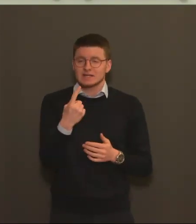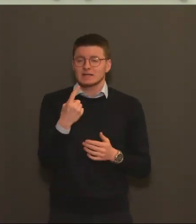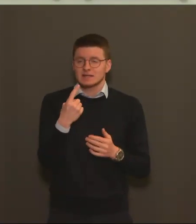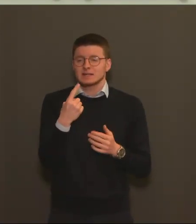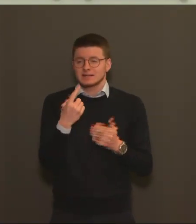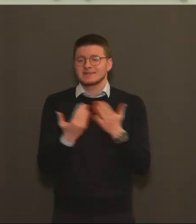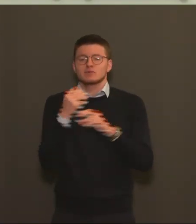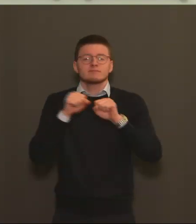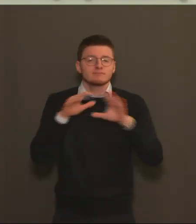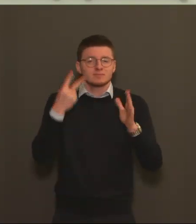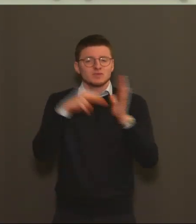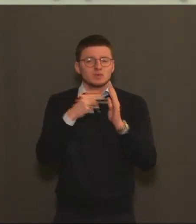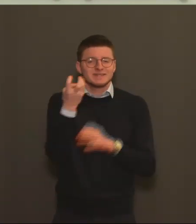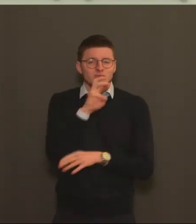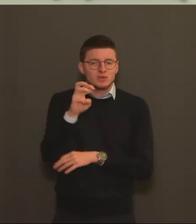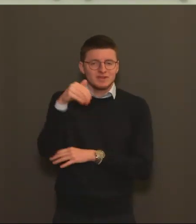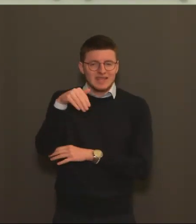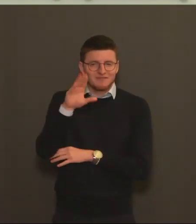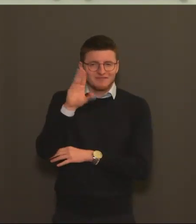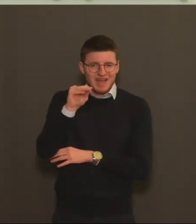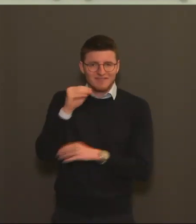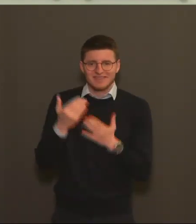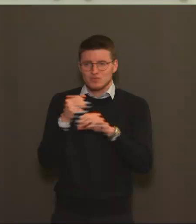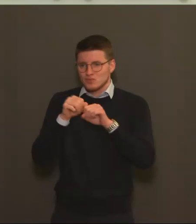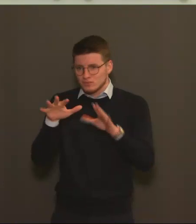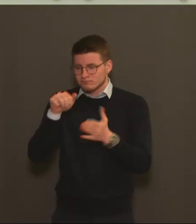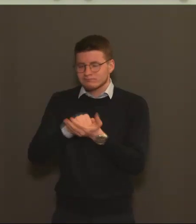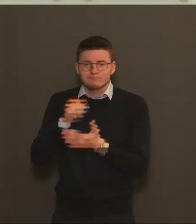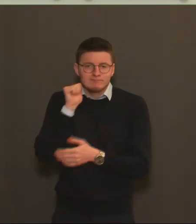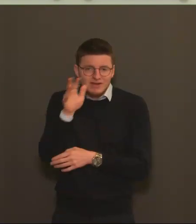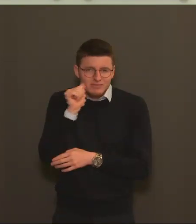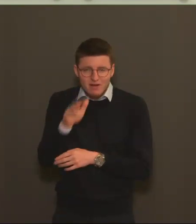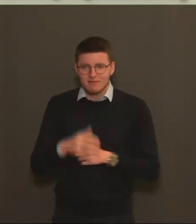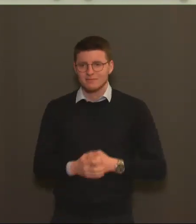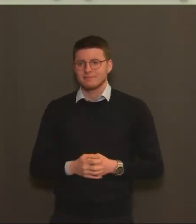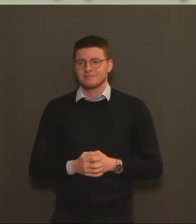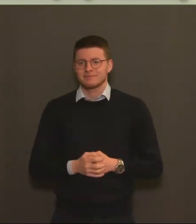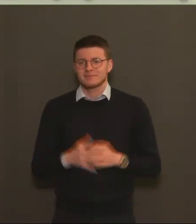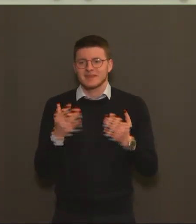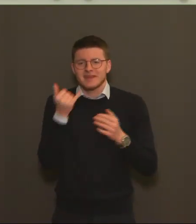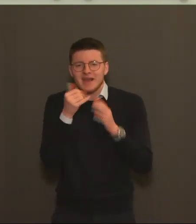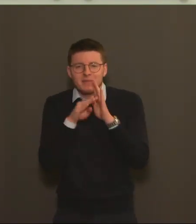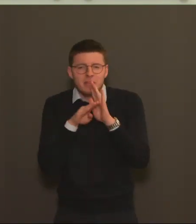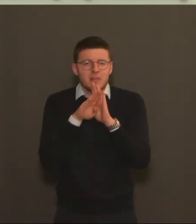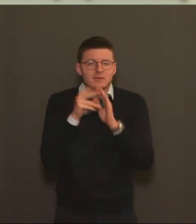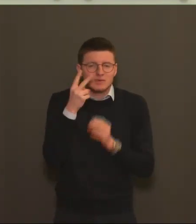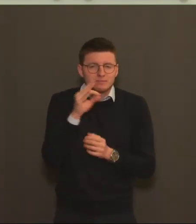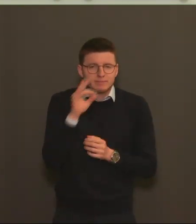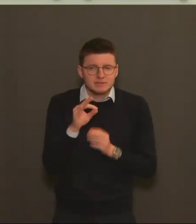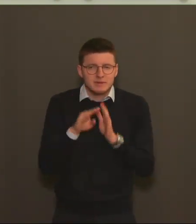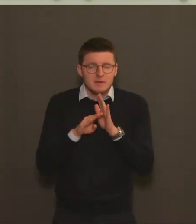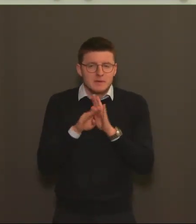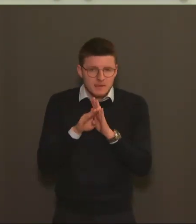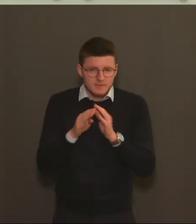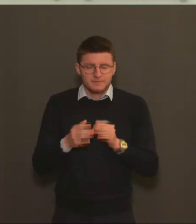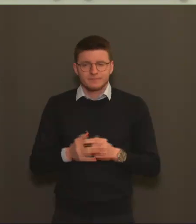2359 nieuwe gevallen per dag vastgesteld. Dat is nog een lichte toename van plus 2%.